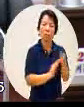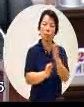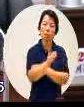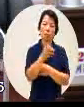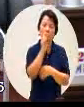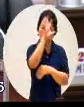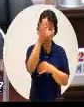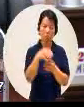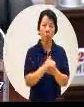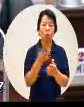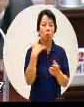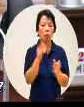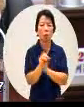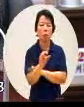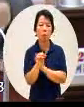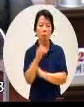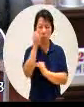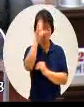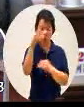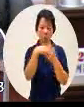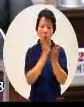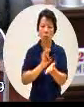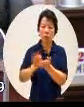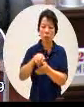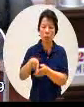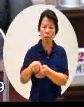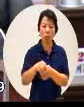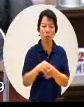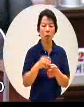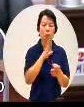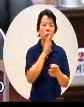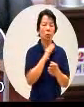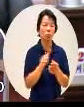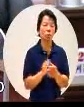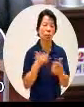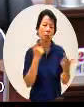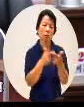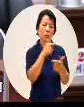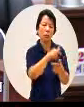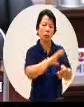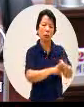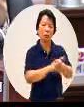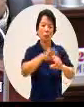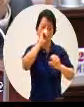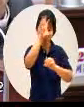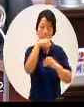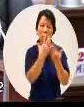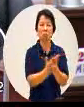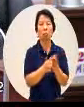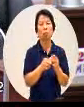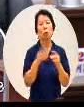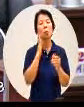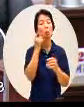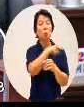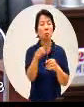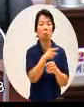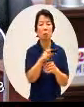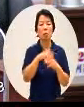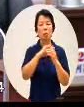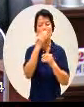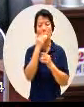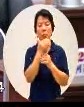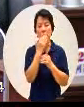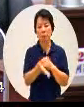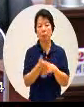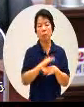是不是就要右派的支出右派的收入可以是左派的支出嗎這就一定破散了所以我為什麼說空中大學